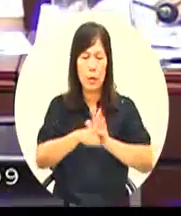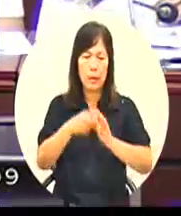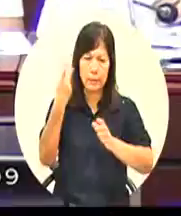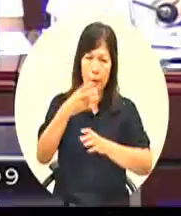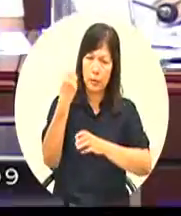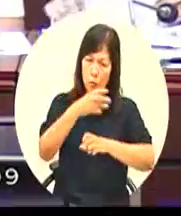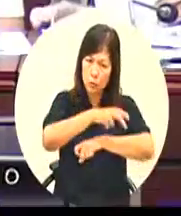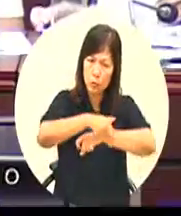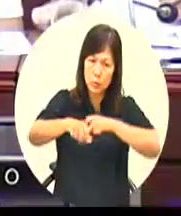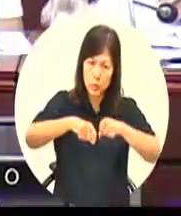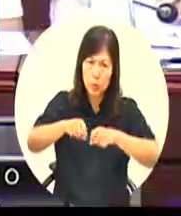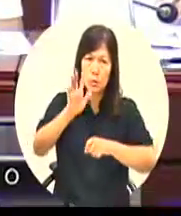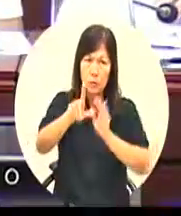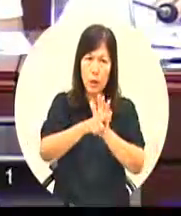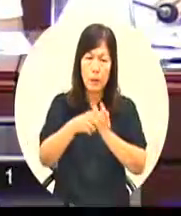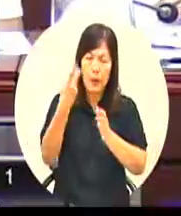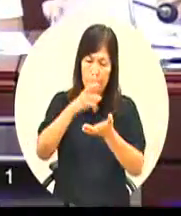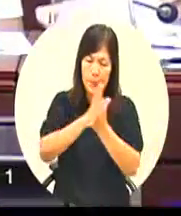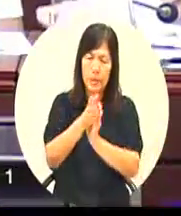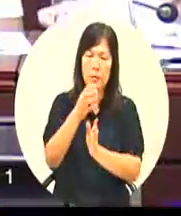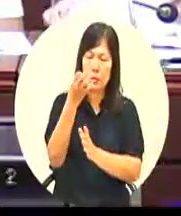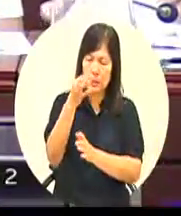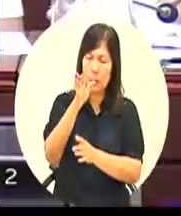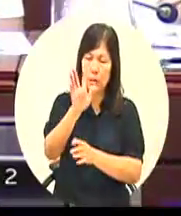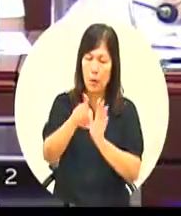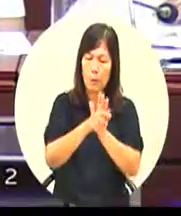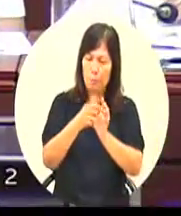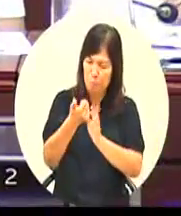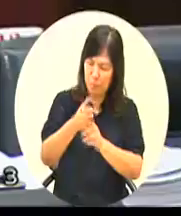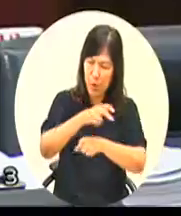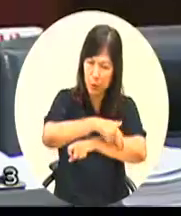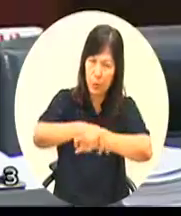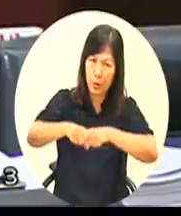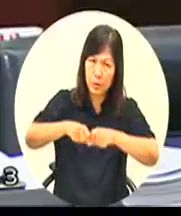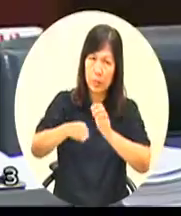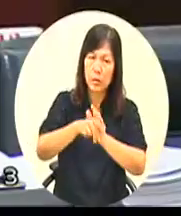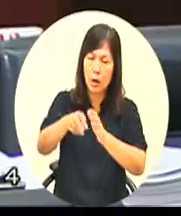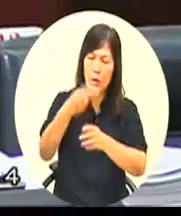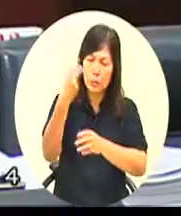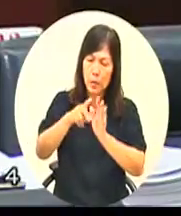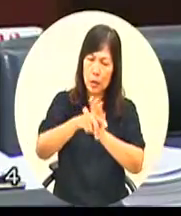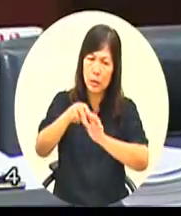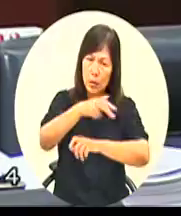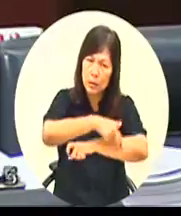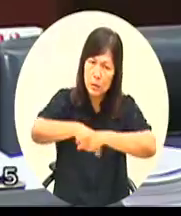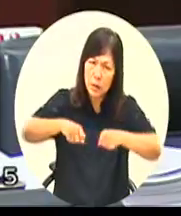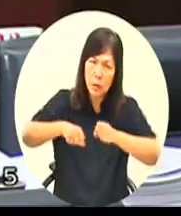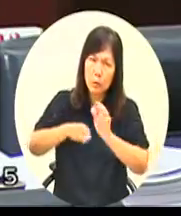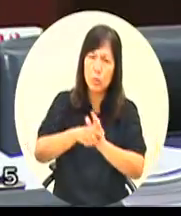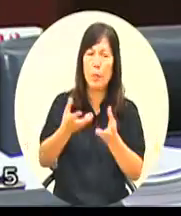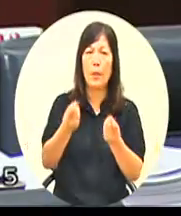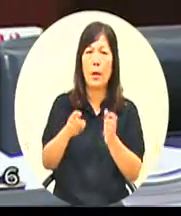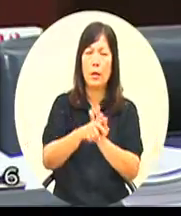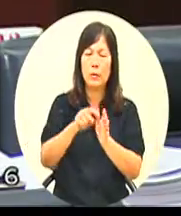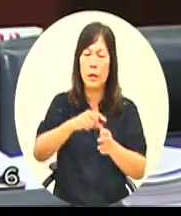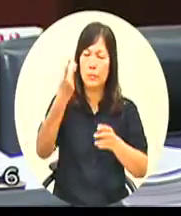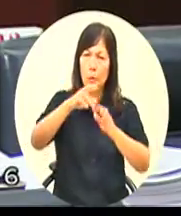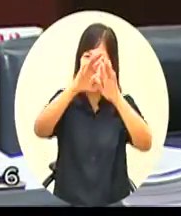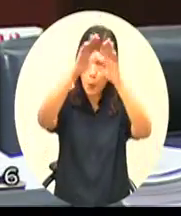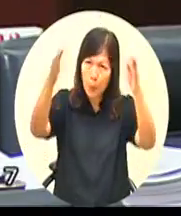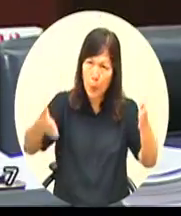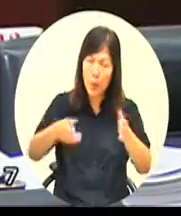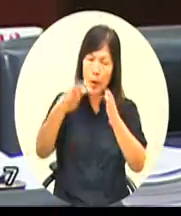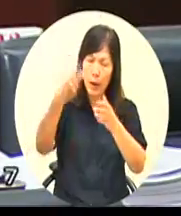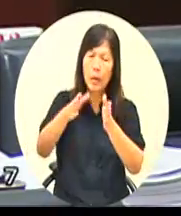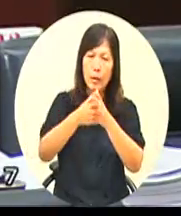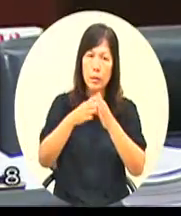划设计费，好好的做一个设计。 好，这个应该是没有规划设计的问题了哈，这是安全性的。 采光罩可能要再处理。 那个部分我可不可以